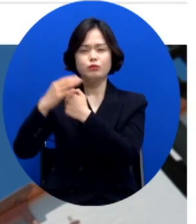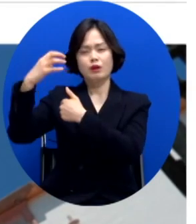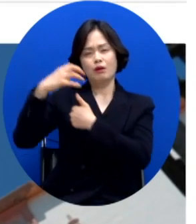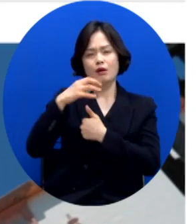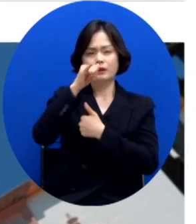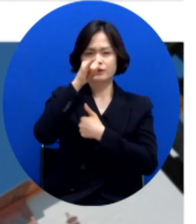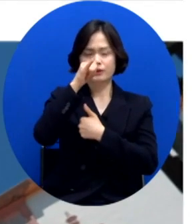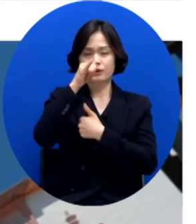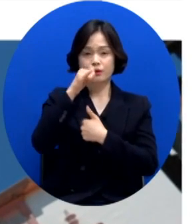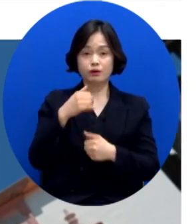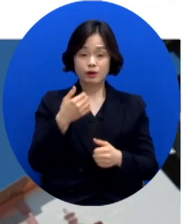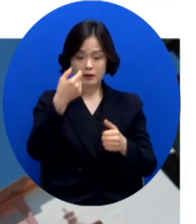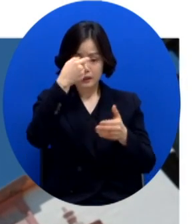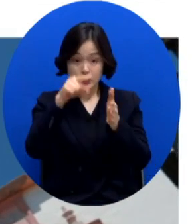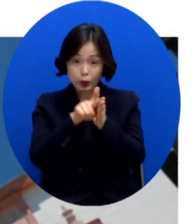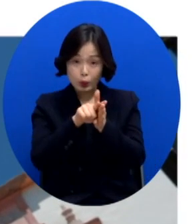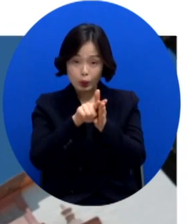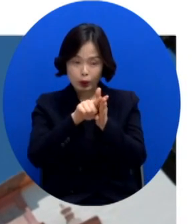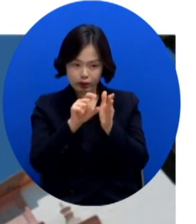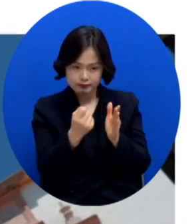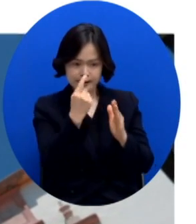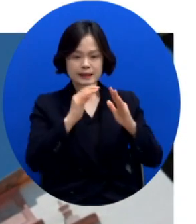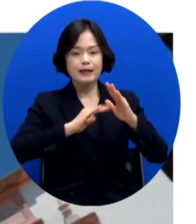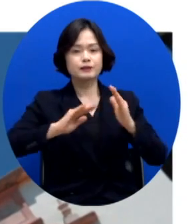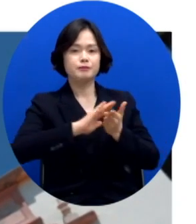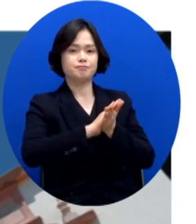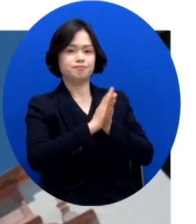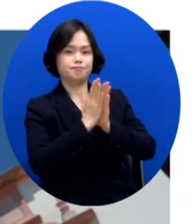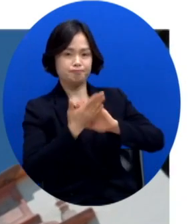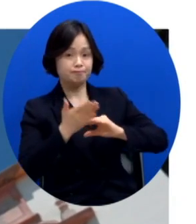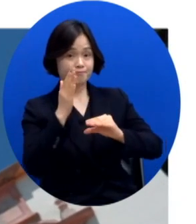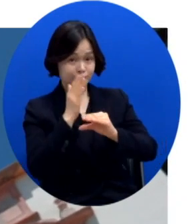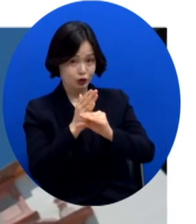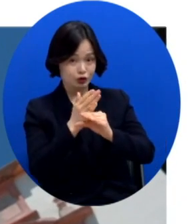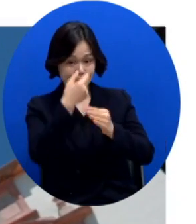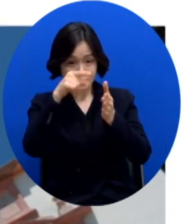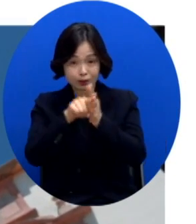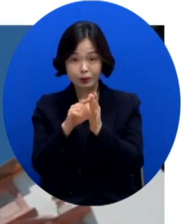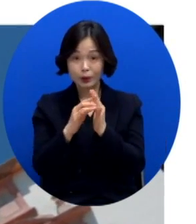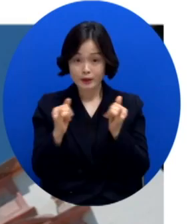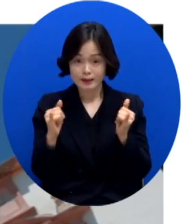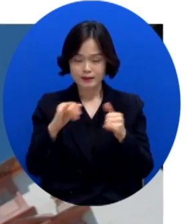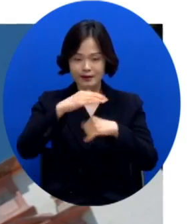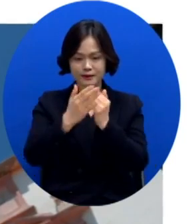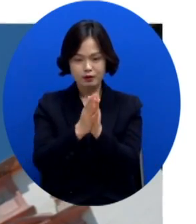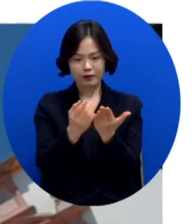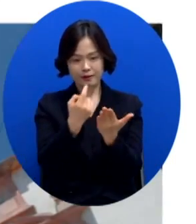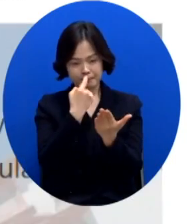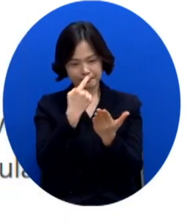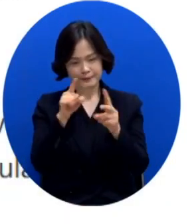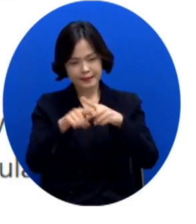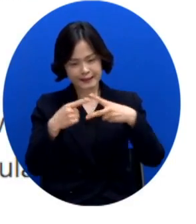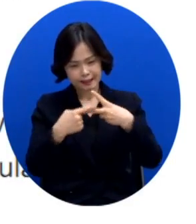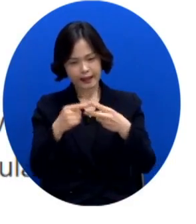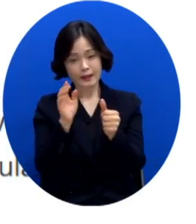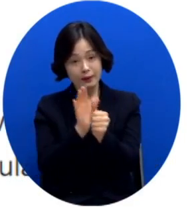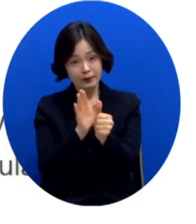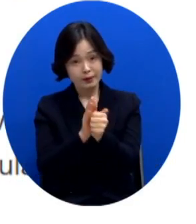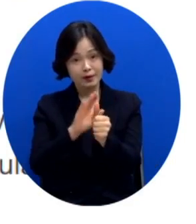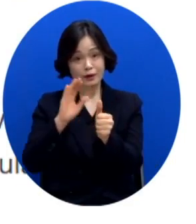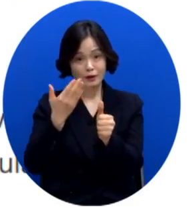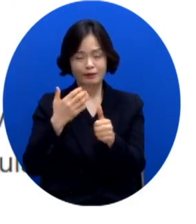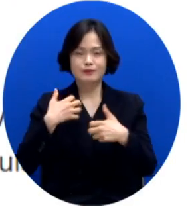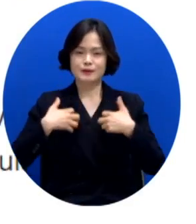복음주의 기독교가 가정을 변화시키고 있다면서 새롭게 기독교인이 된 사람들은 성경을 배우고 이해할 기회를 갖게 돼